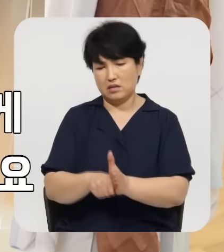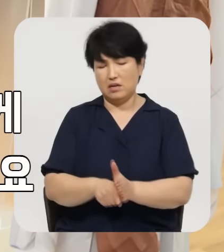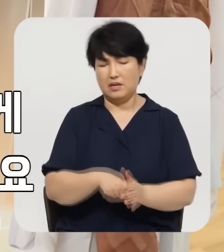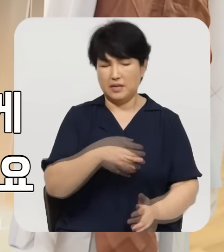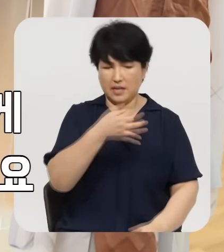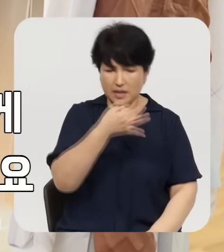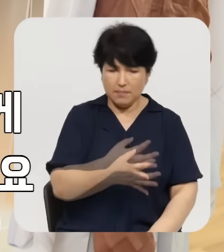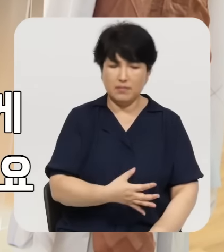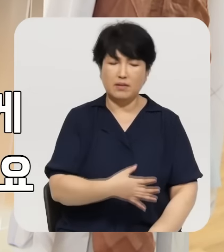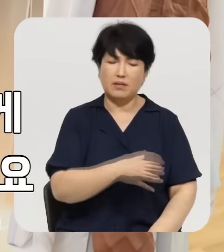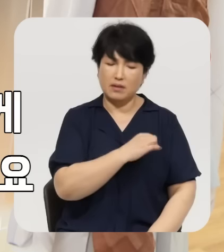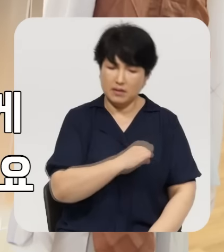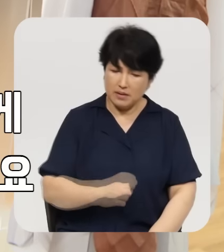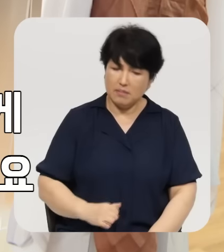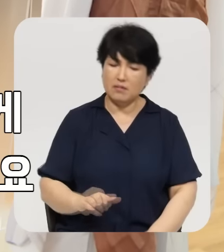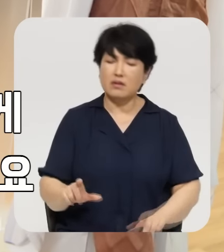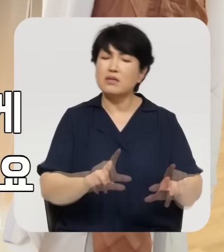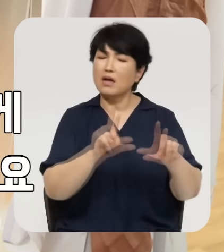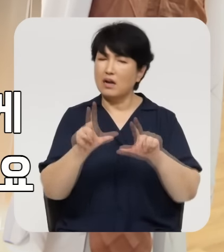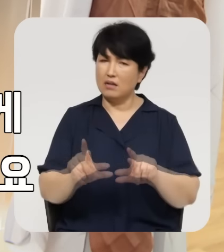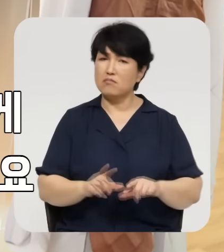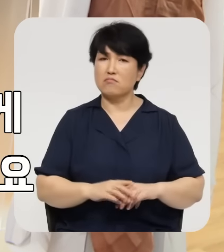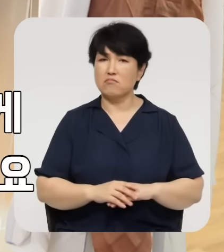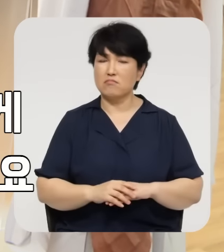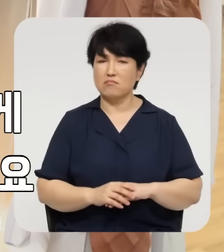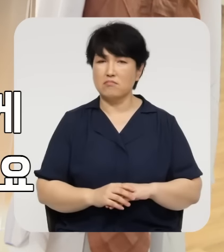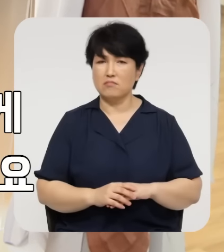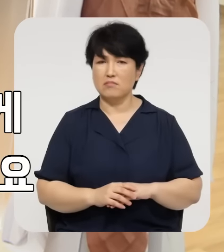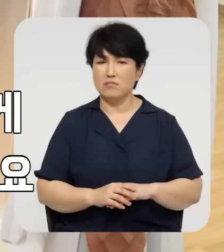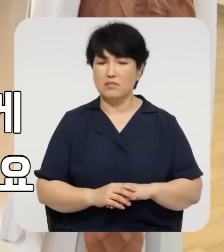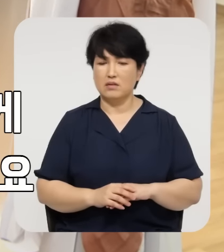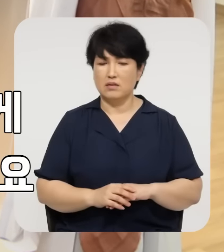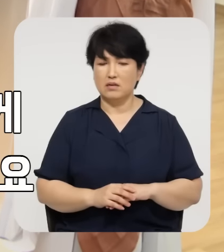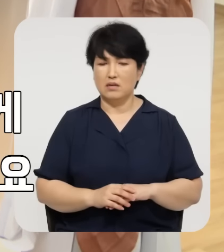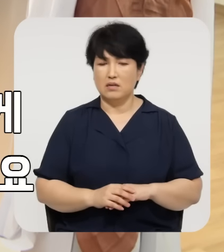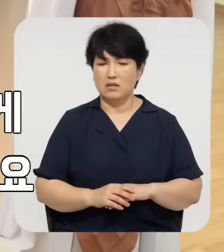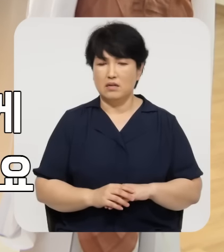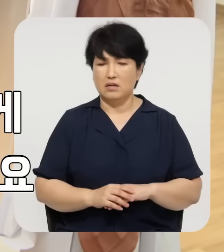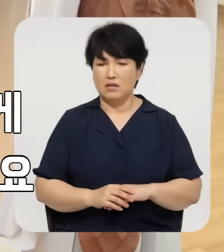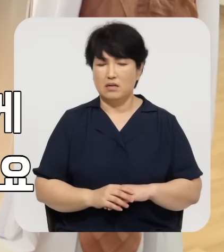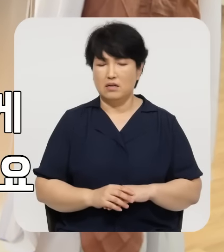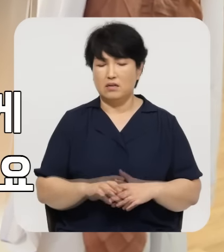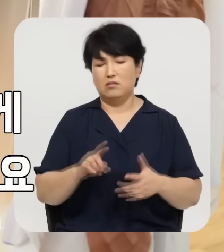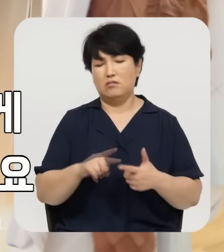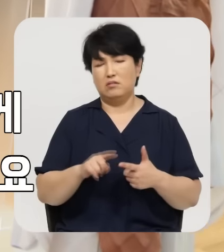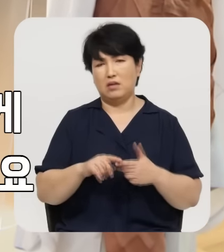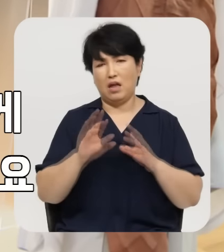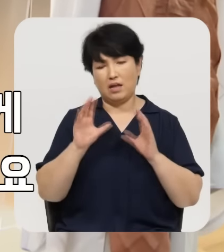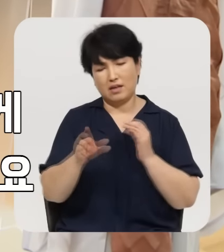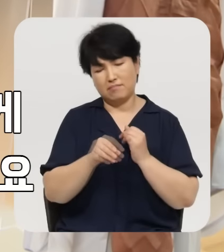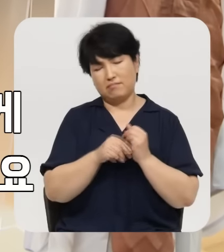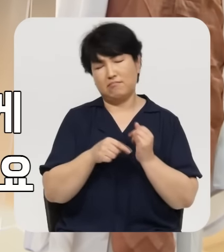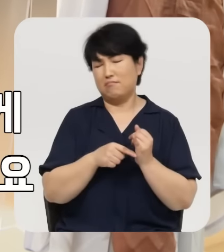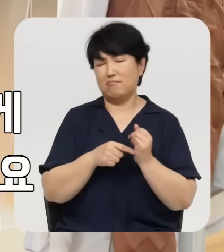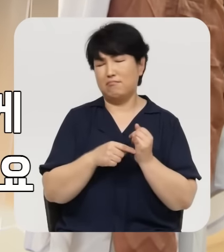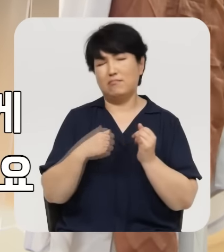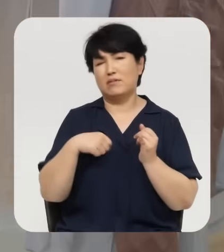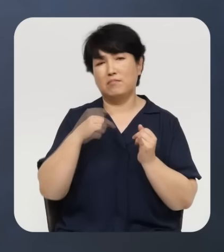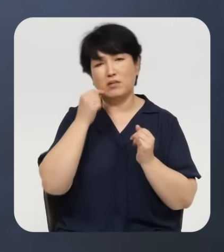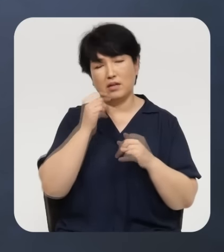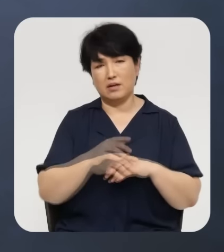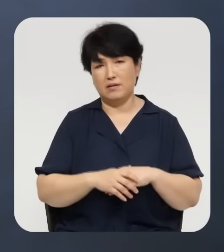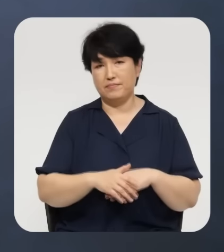살아온 게 힘들어도 이게 시험관이 포기가 쉽게 안 되는 것